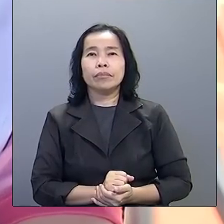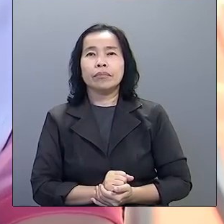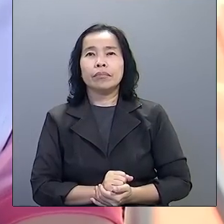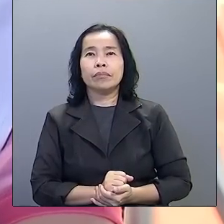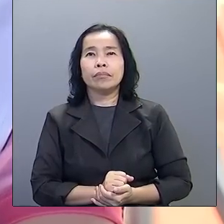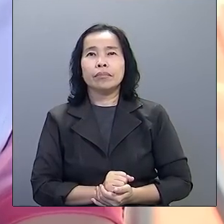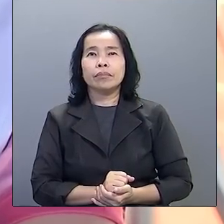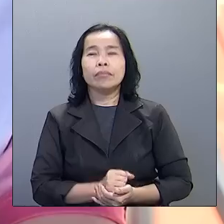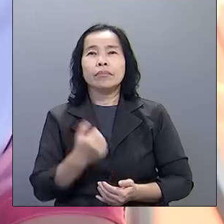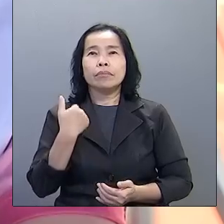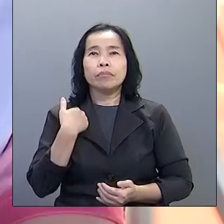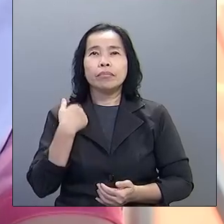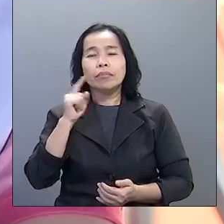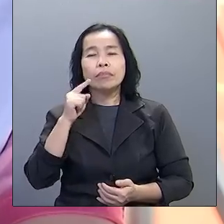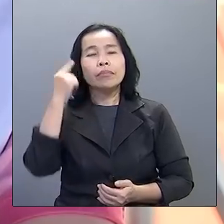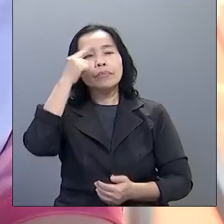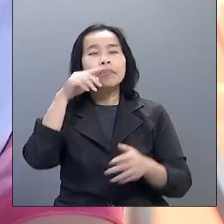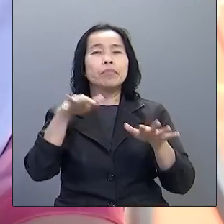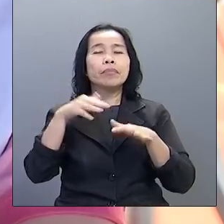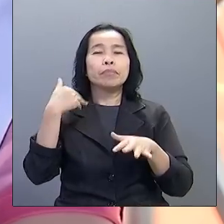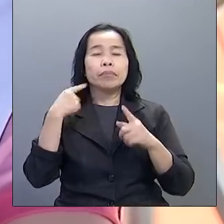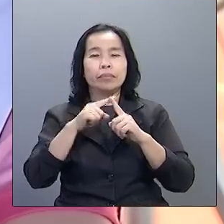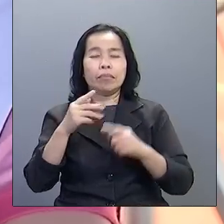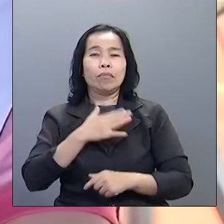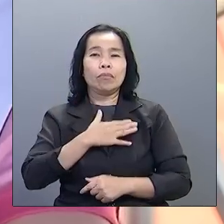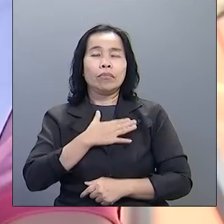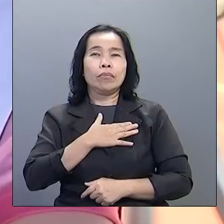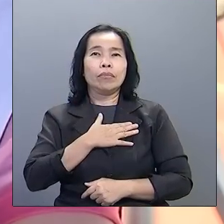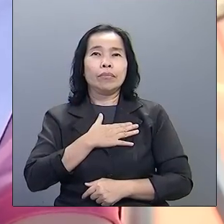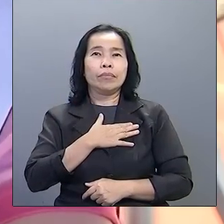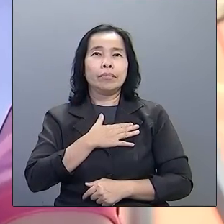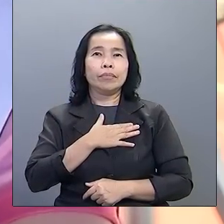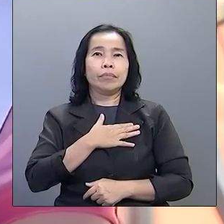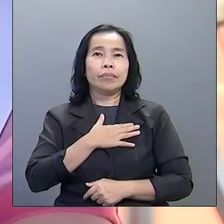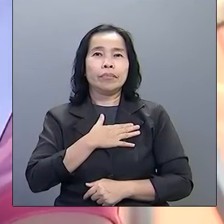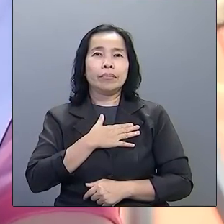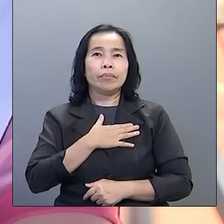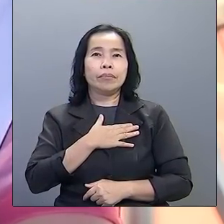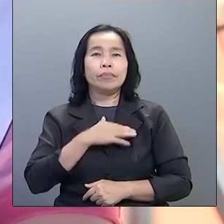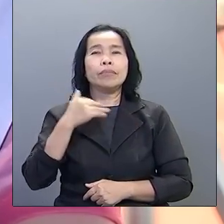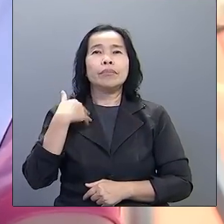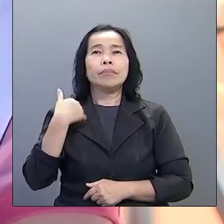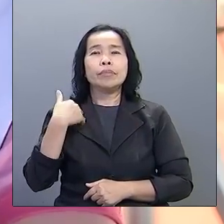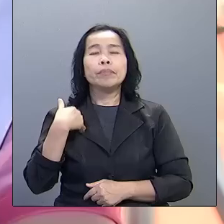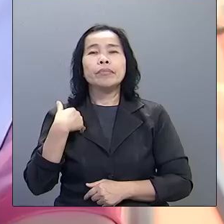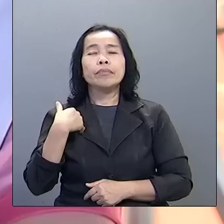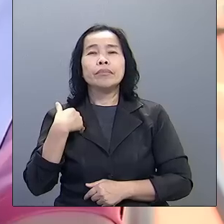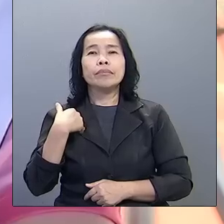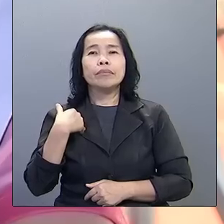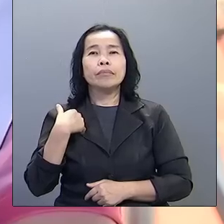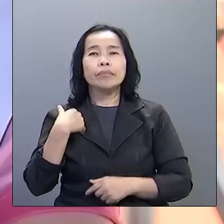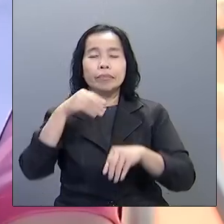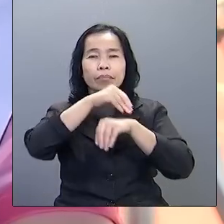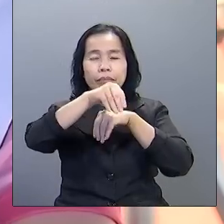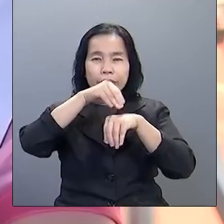ใช่ค่ะตามคำสั่งการก็คือถึงวันที่27ของเราก็โรงพยาบาลบางสะพานก็จะเป็นเซ็นเตอร์ศูนย์กลางแล้วก็จะมีทีมในเครือข่ายของ